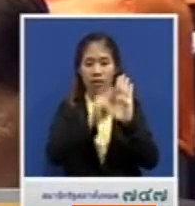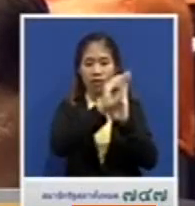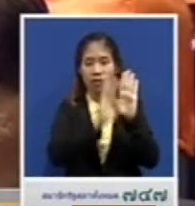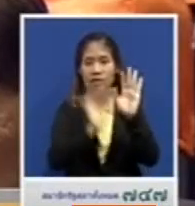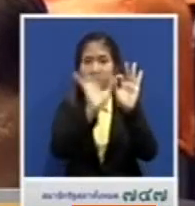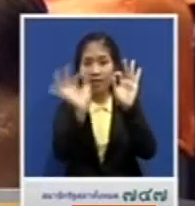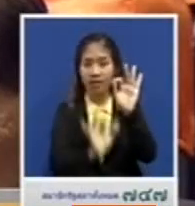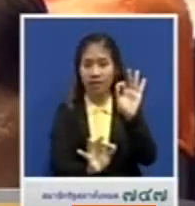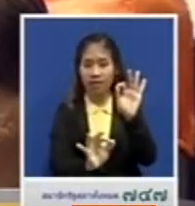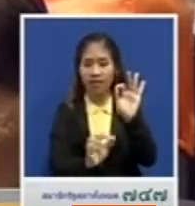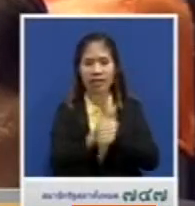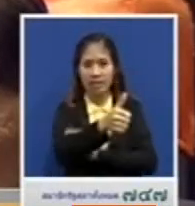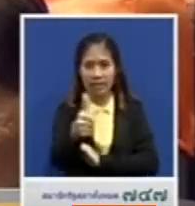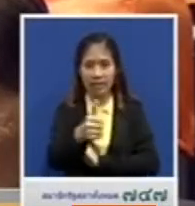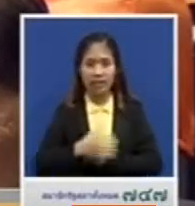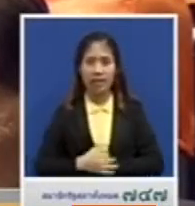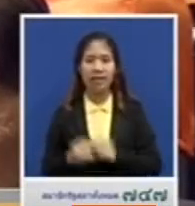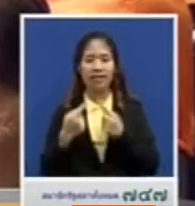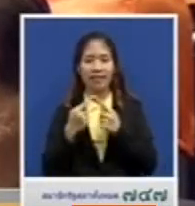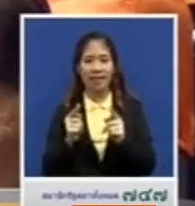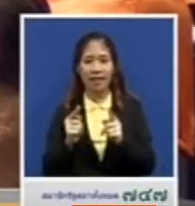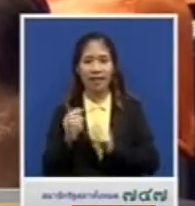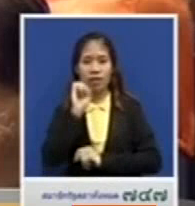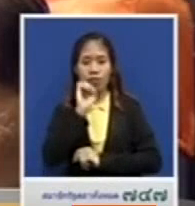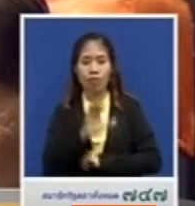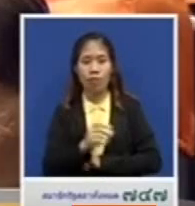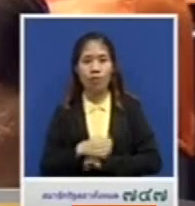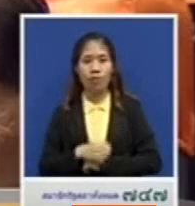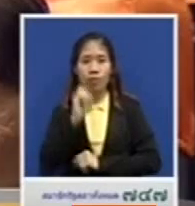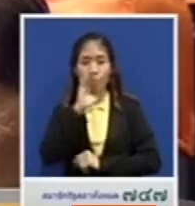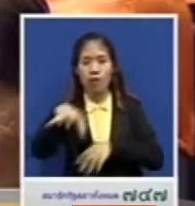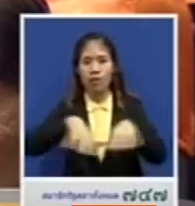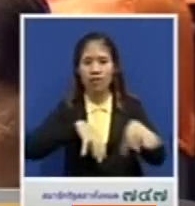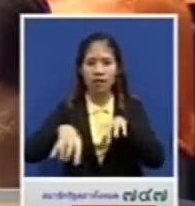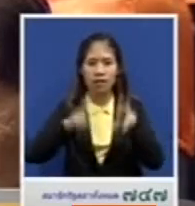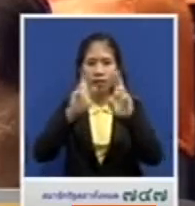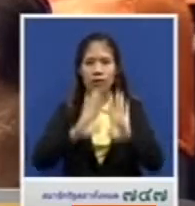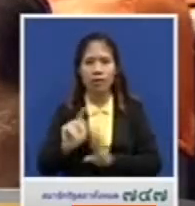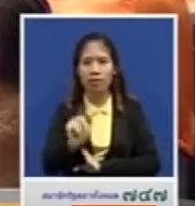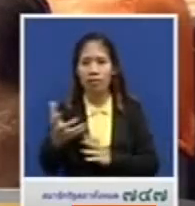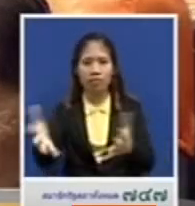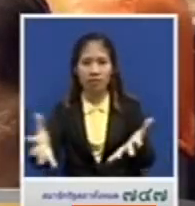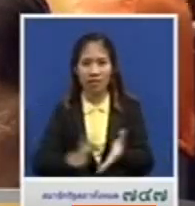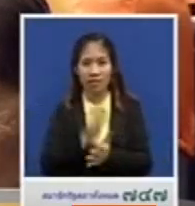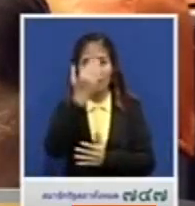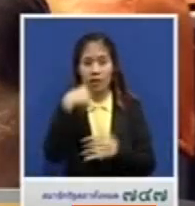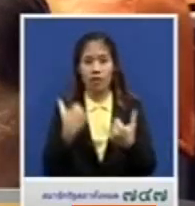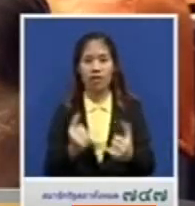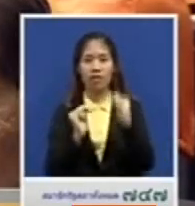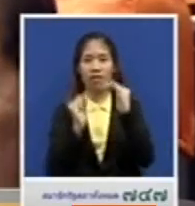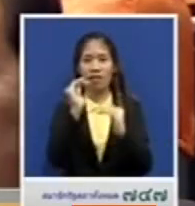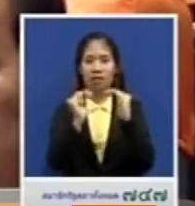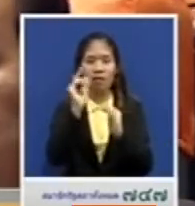อกที่ดีครับแต่ก็ไม่ได้บอกว่าจัดยังไงเพราะในขณะนี้ความเหลื่อมล้ำมันสูงม